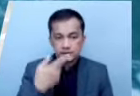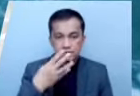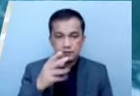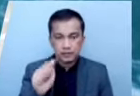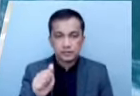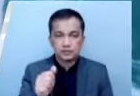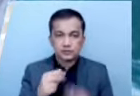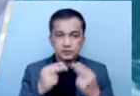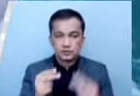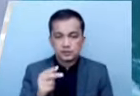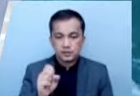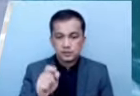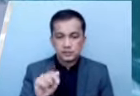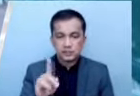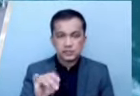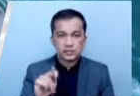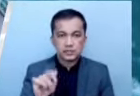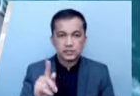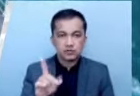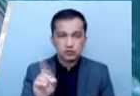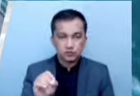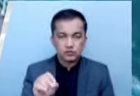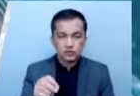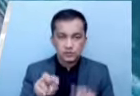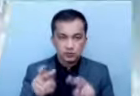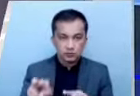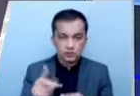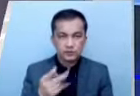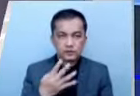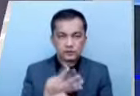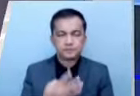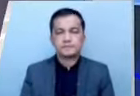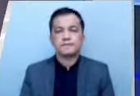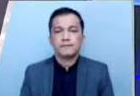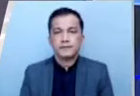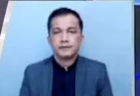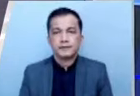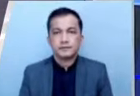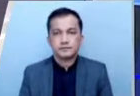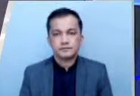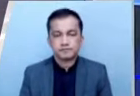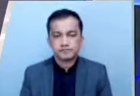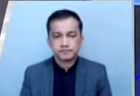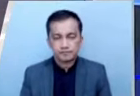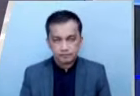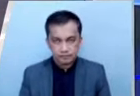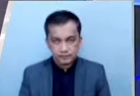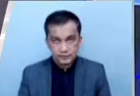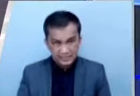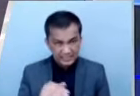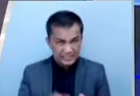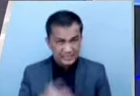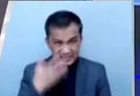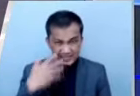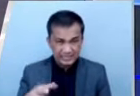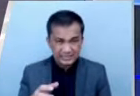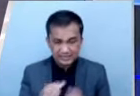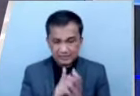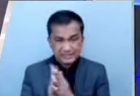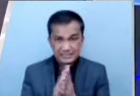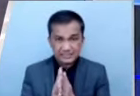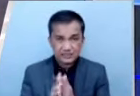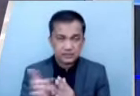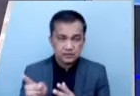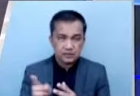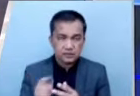Sandra Aguinaldo nakatutok, 24 oras. Sa gitna ng init at siksikan, nahilo